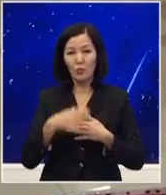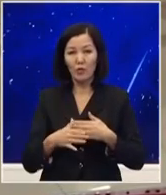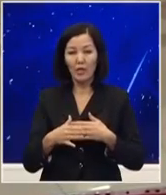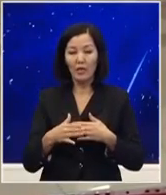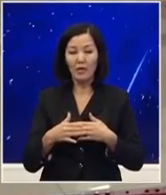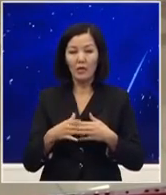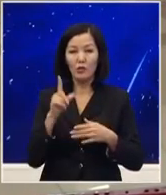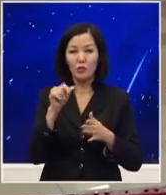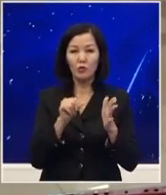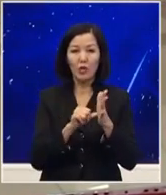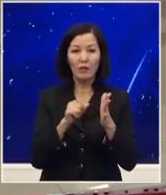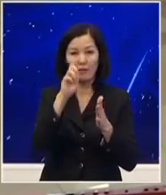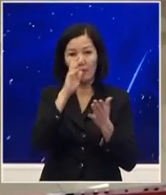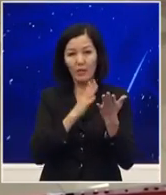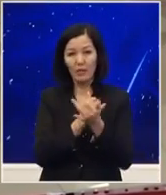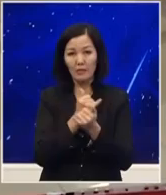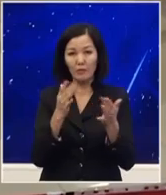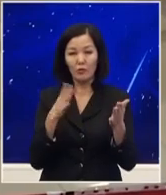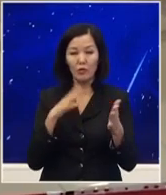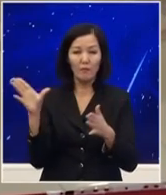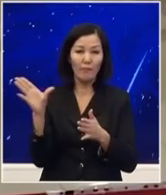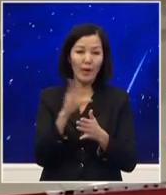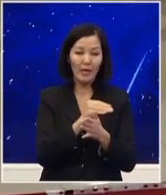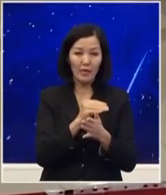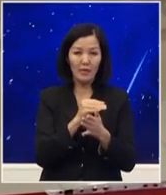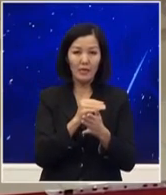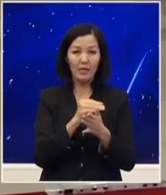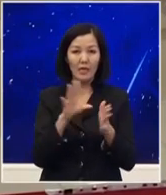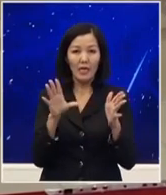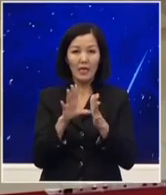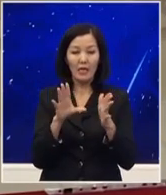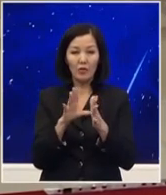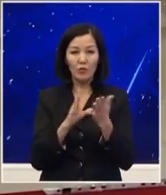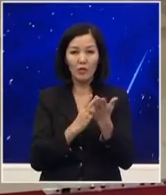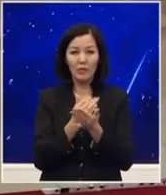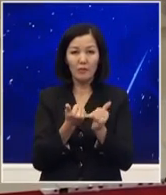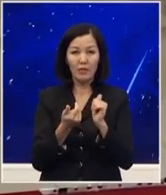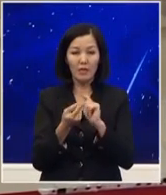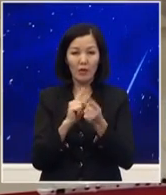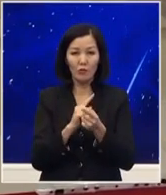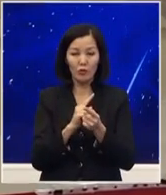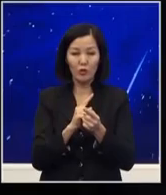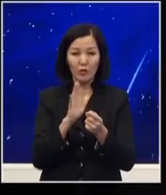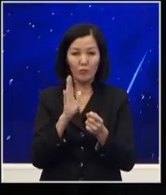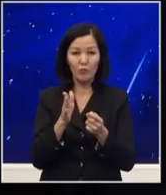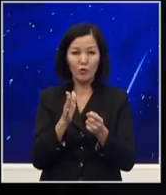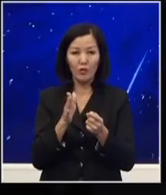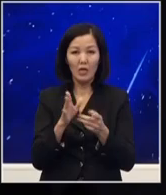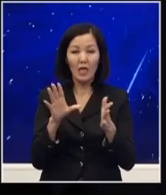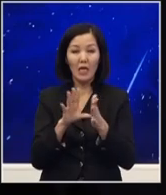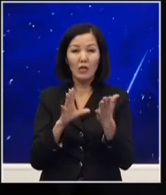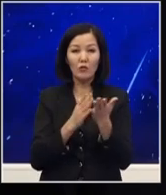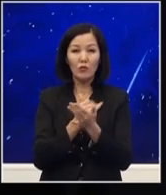көрсетеді. Но болашақта бүткіл біздің қызметті электрондық қызметке ауыстыруға жұмыс жасалып отыр. Электрондық